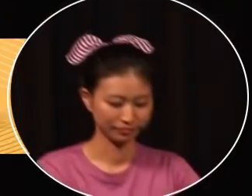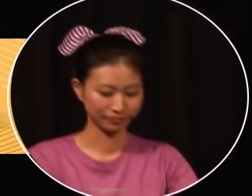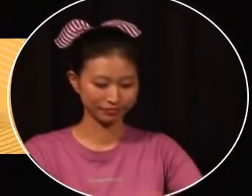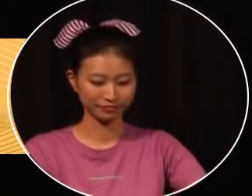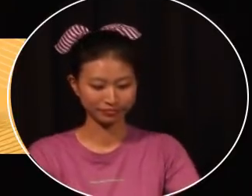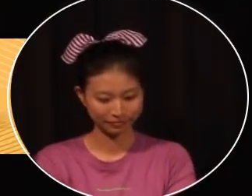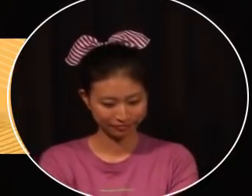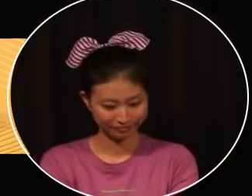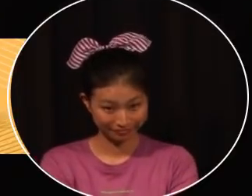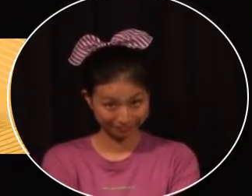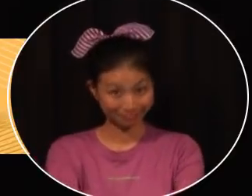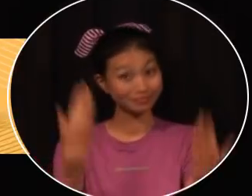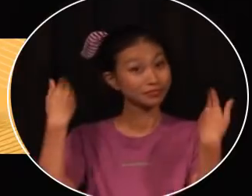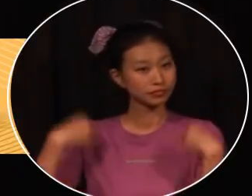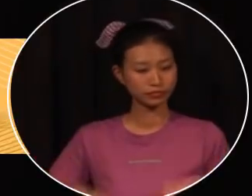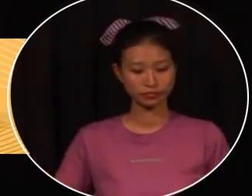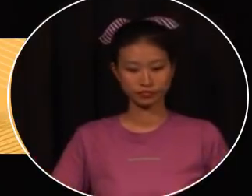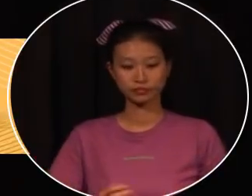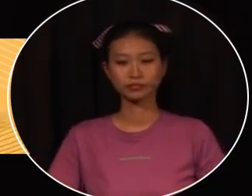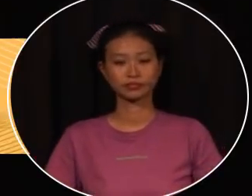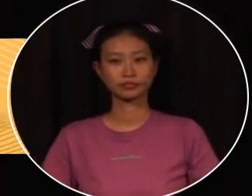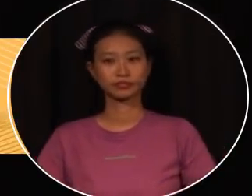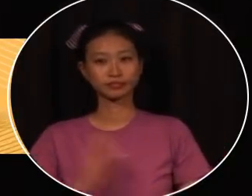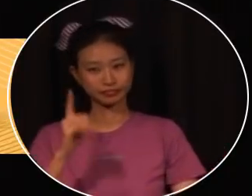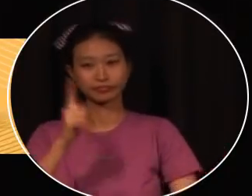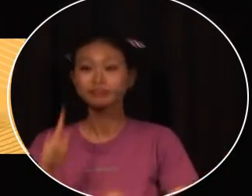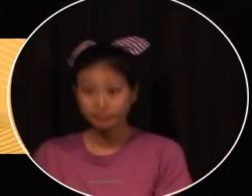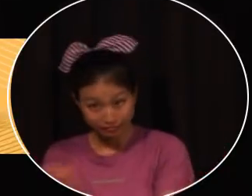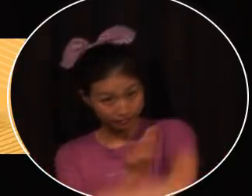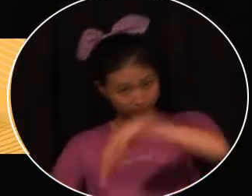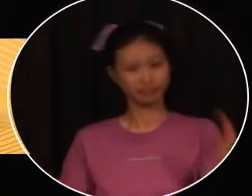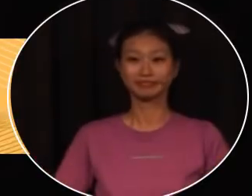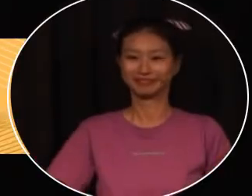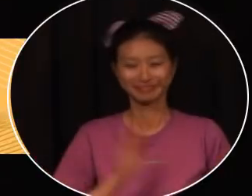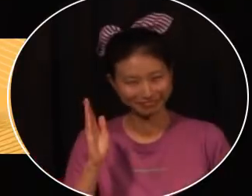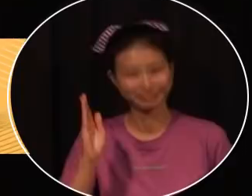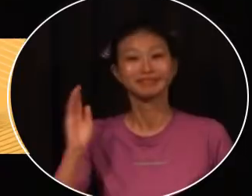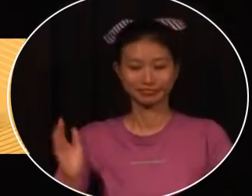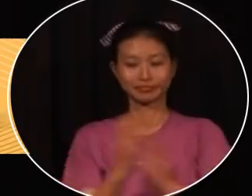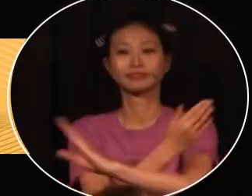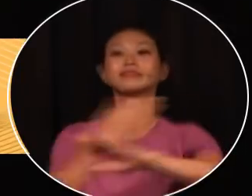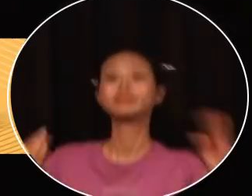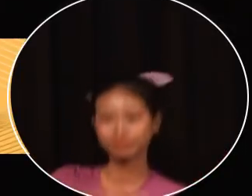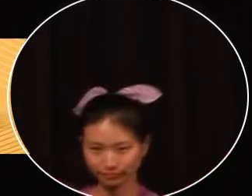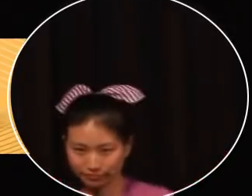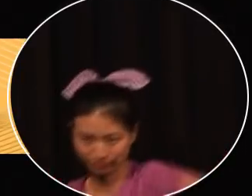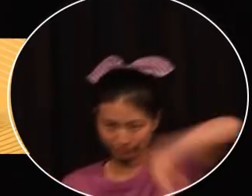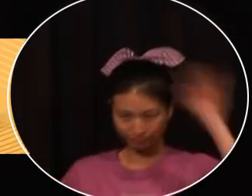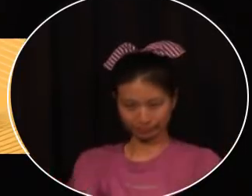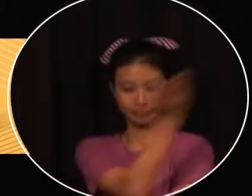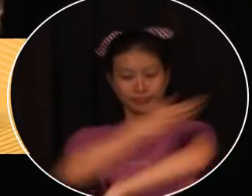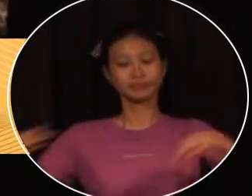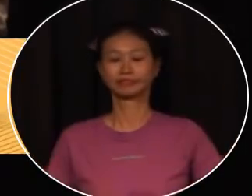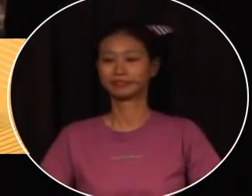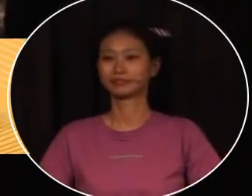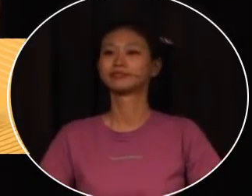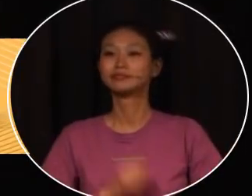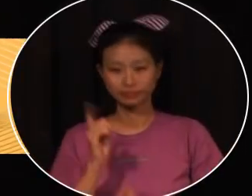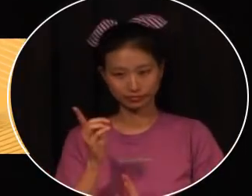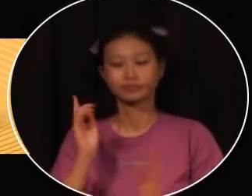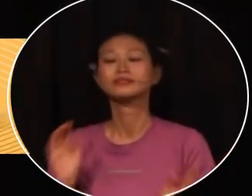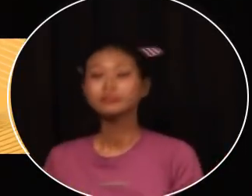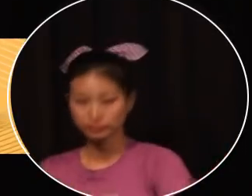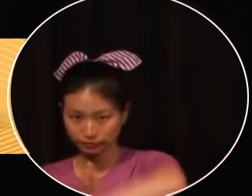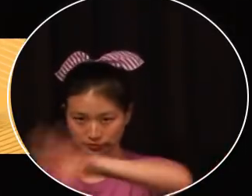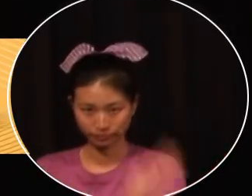最基础、最扎实的地方做起。首先，我们就要改善我们的教育环境。现在非常多的家长都担心自己的孩子没有办法考到好